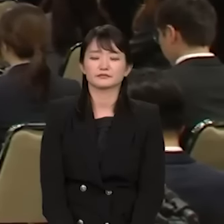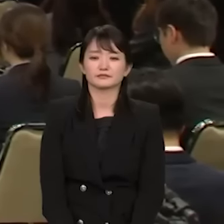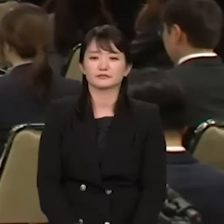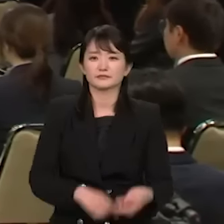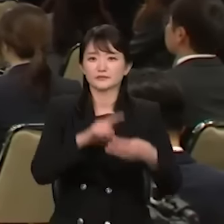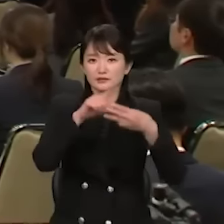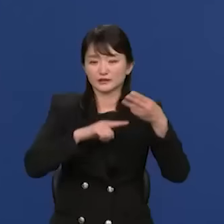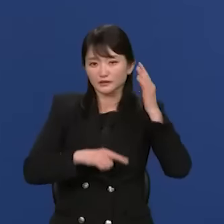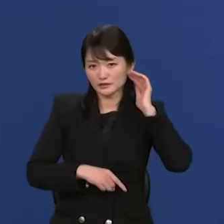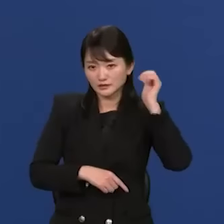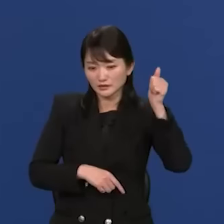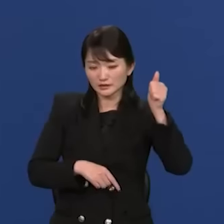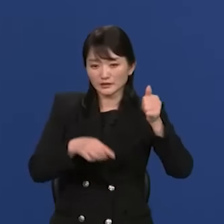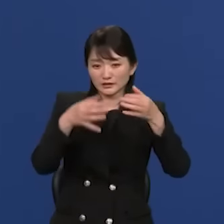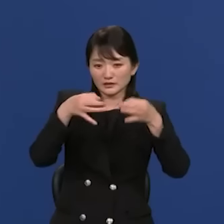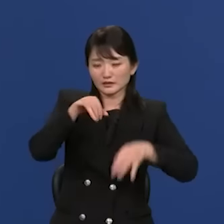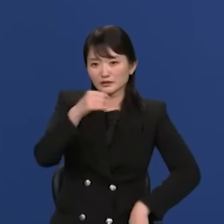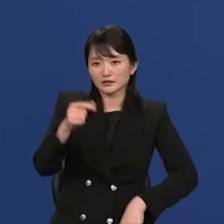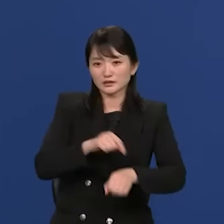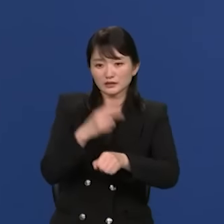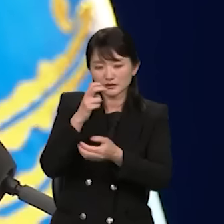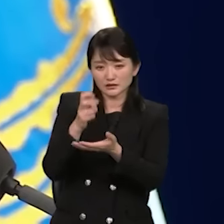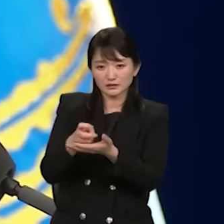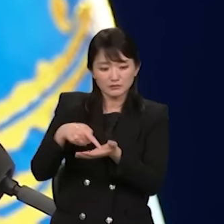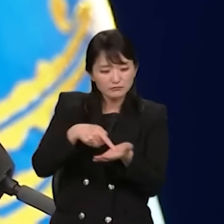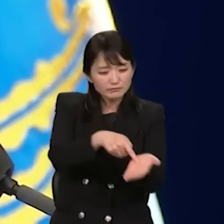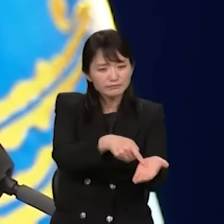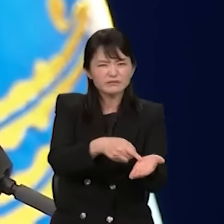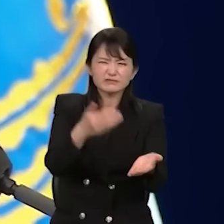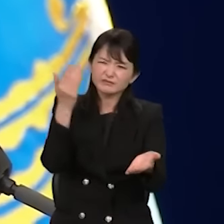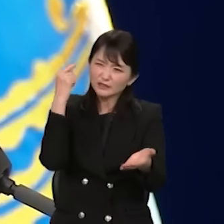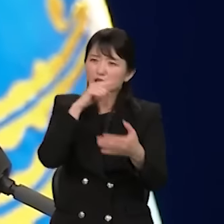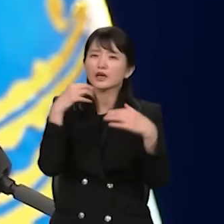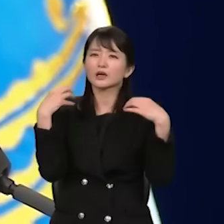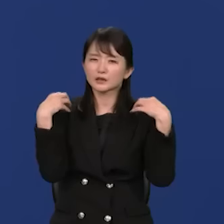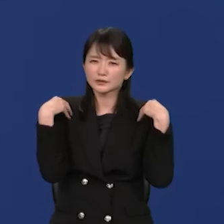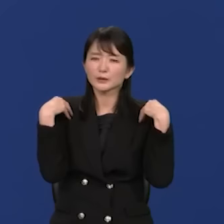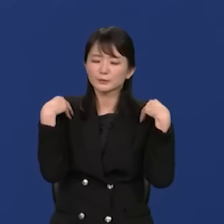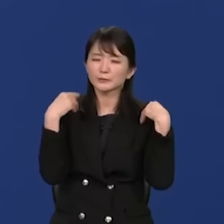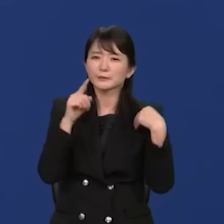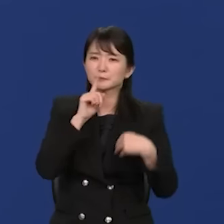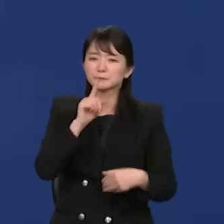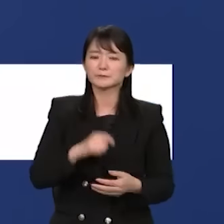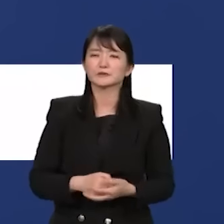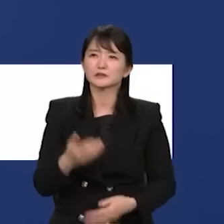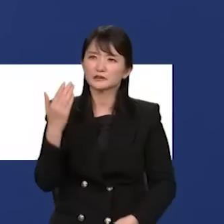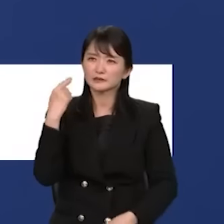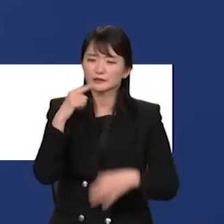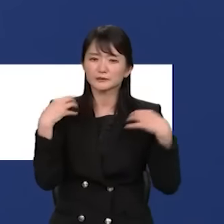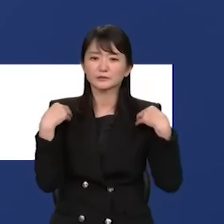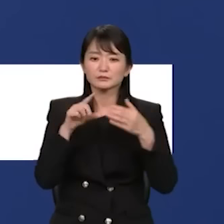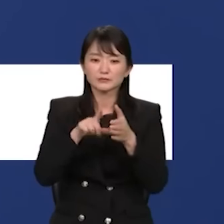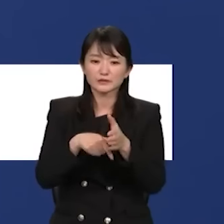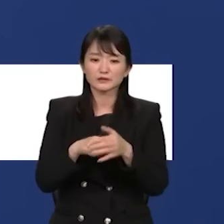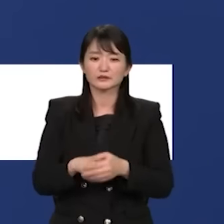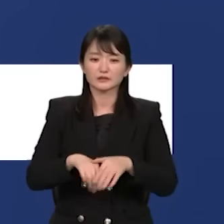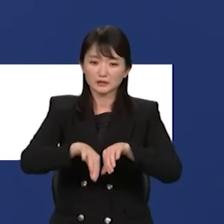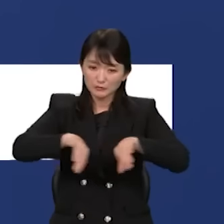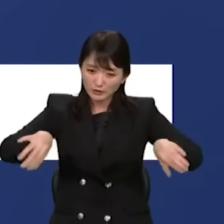윤석열 대통령은 김건희 여사 특검 요구에 대해 다시 전 정부를 언급했습니다. 그 지난 정부 때는 별건